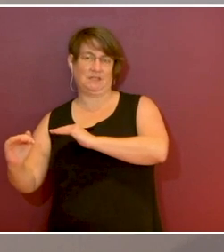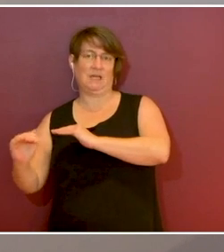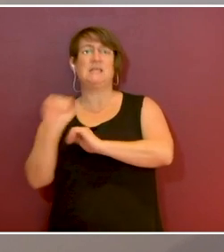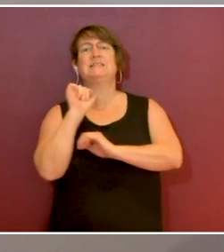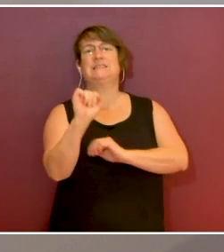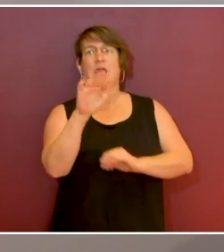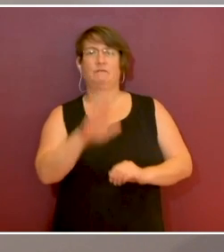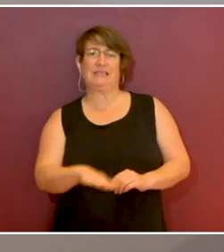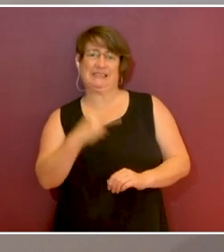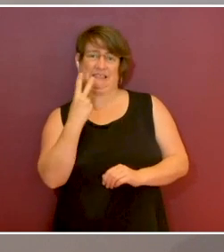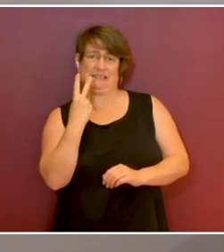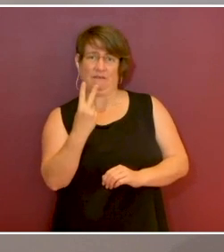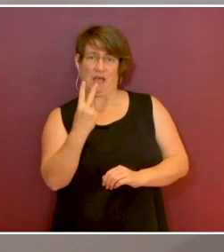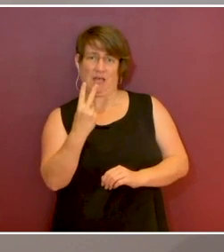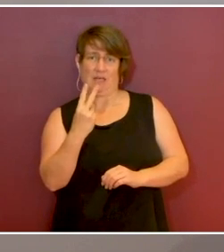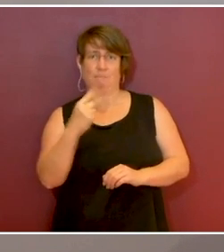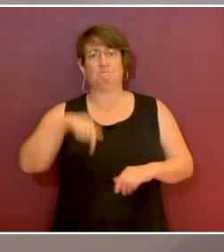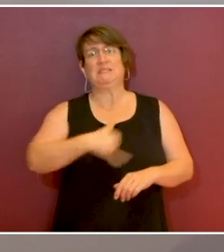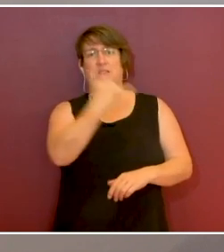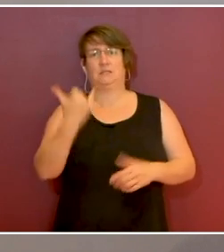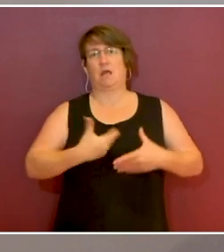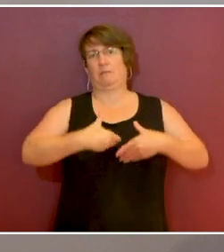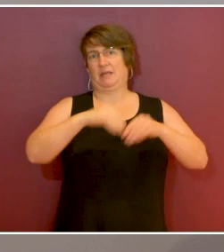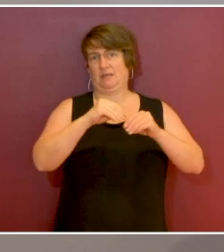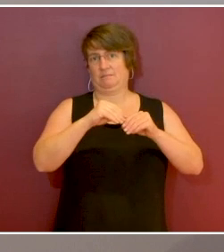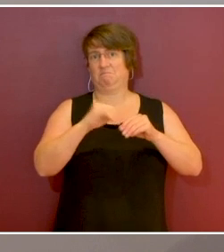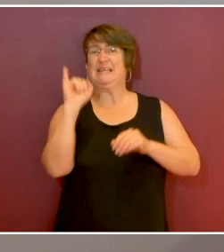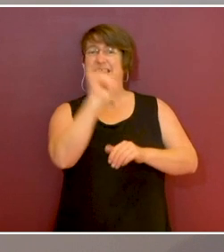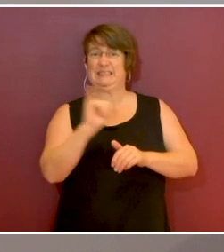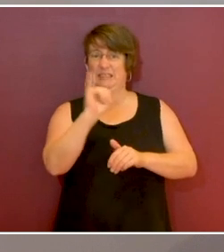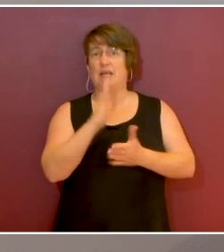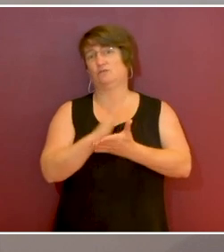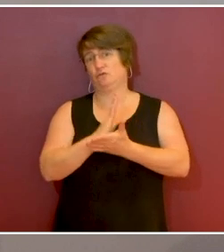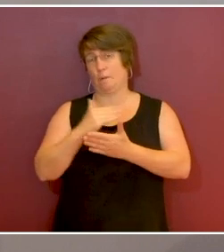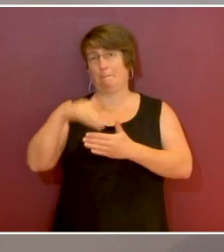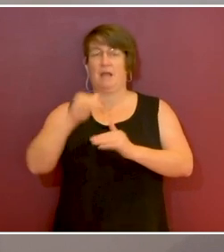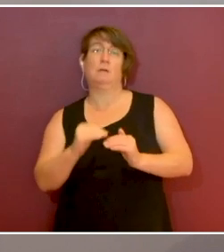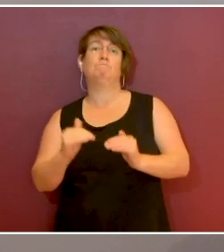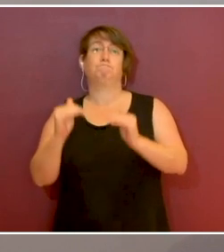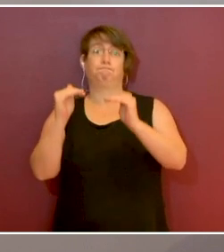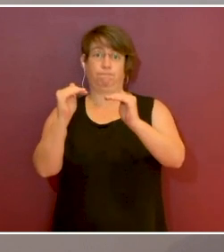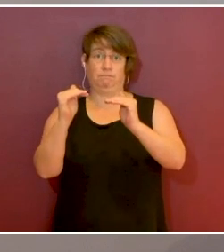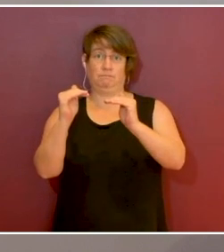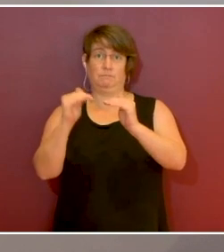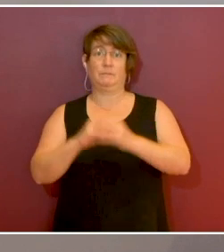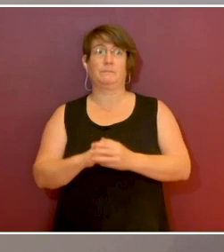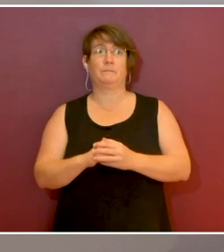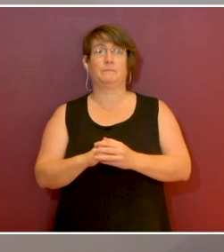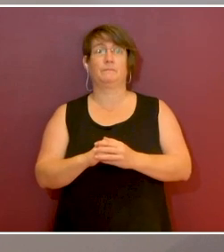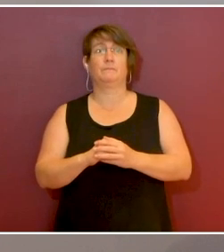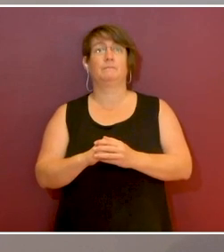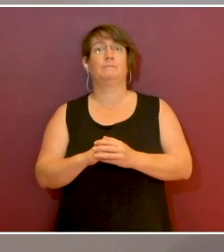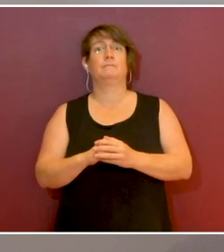dann zu Beginn des Jahres bei einer deutlich höheren Inzidenz.